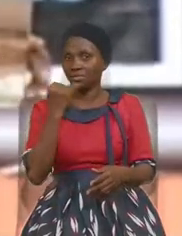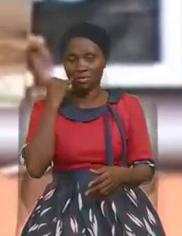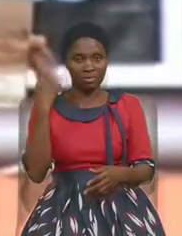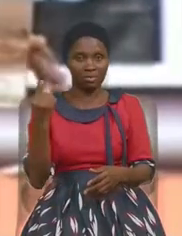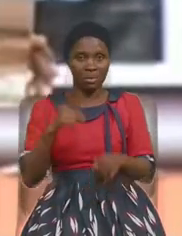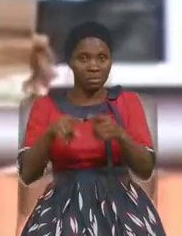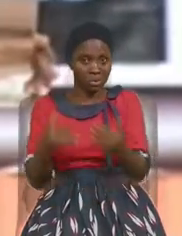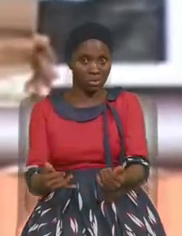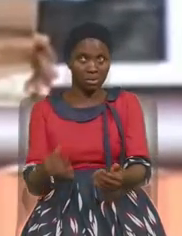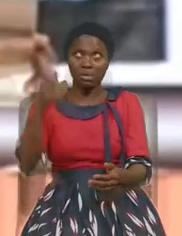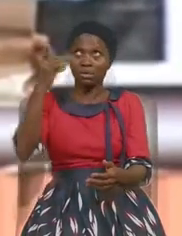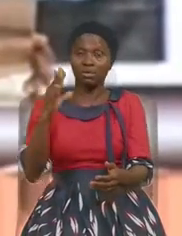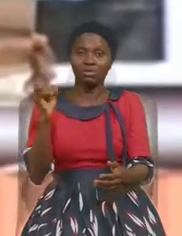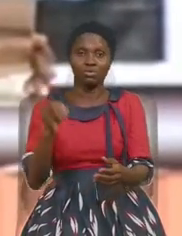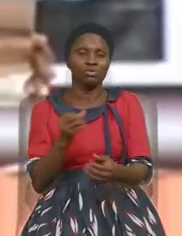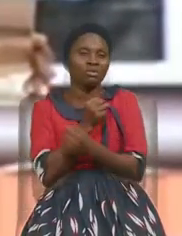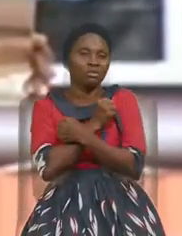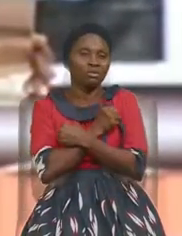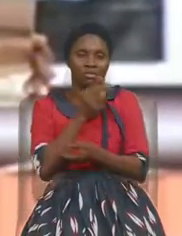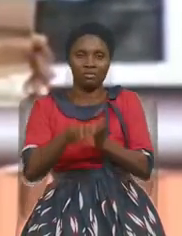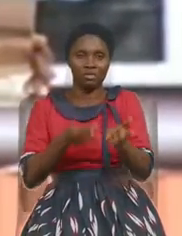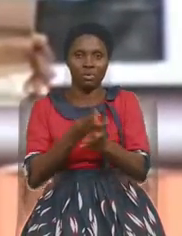le monde qu'il a donné son Fils